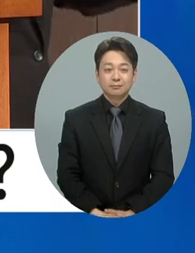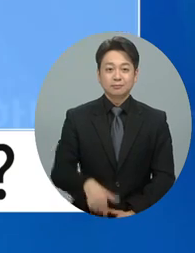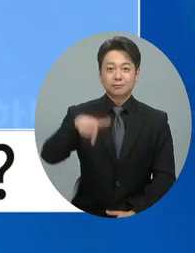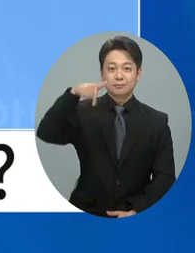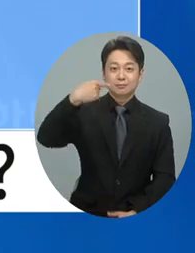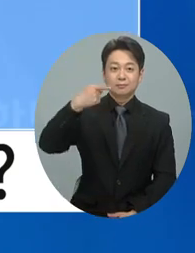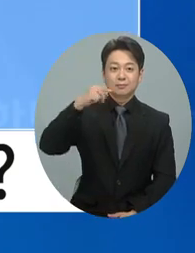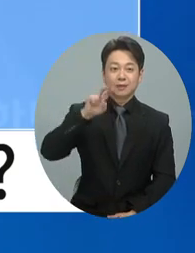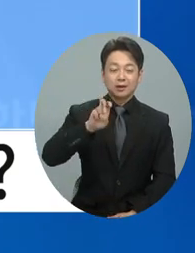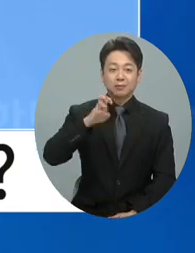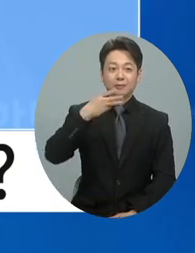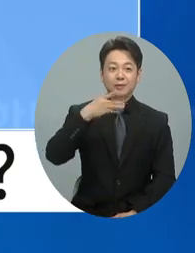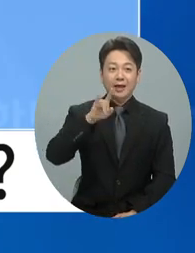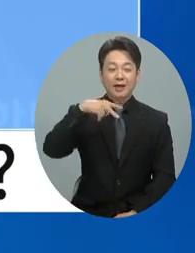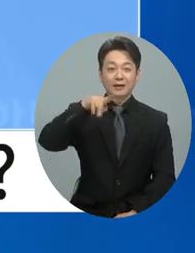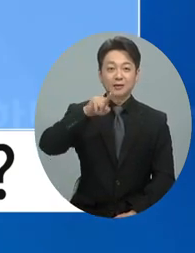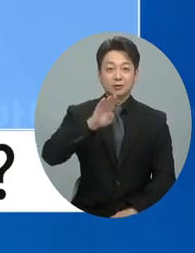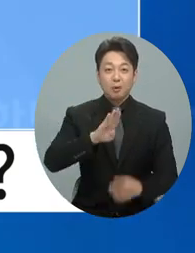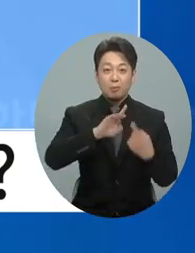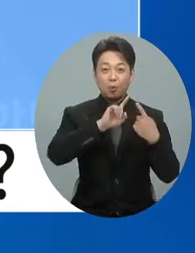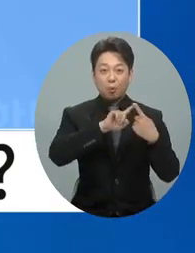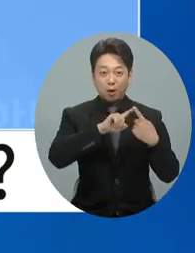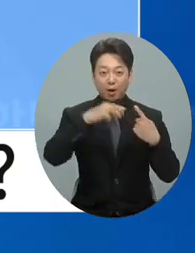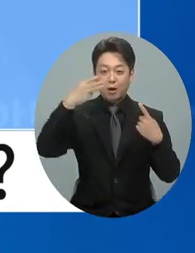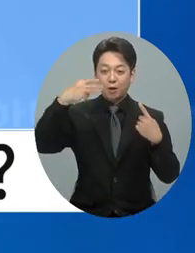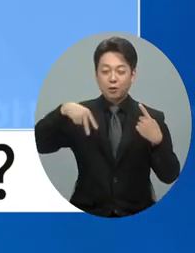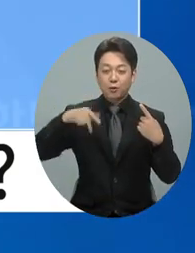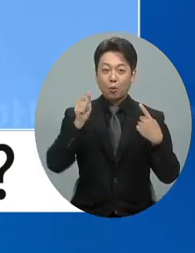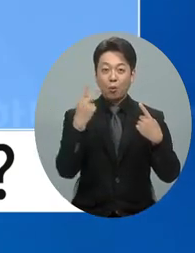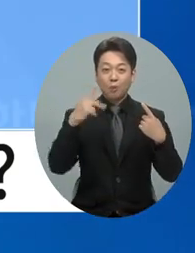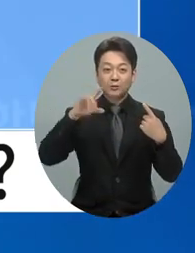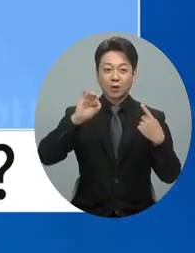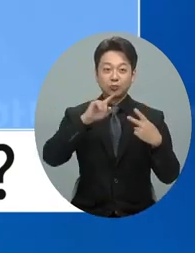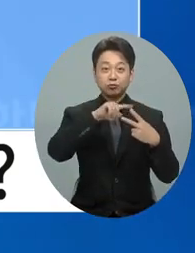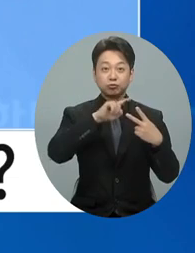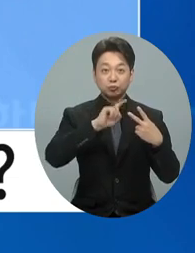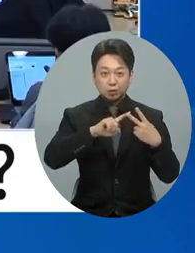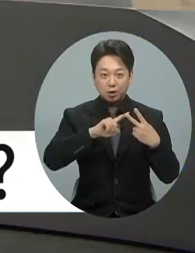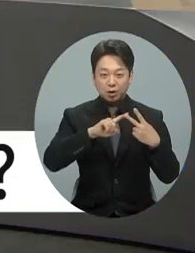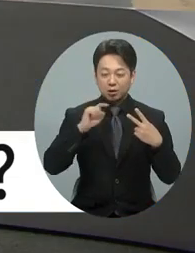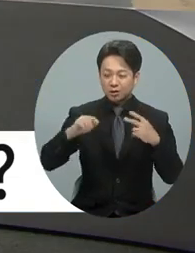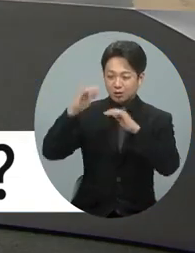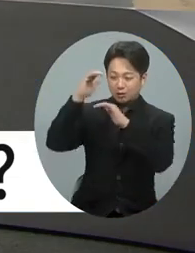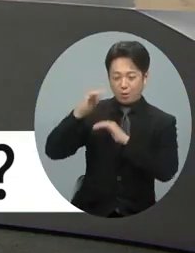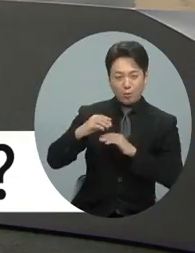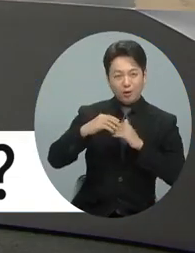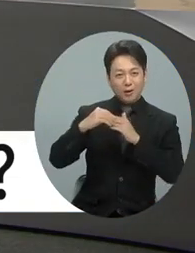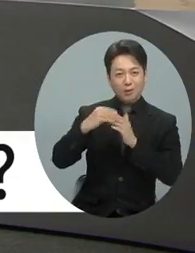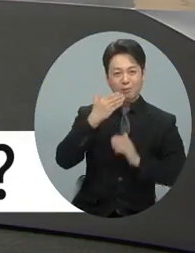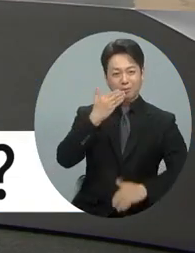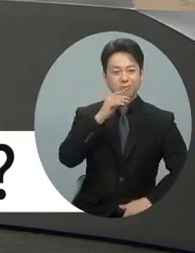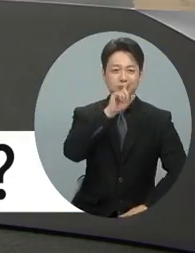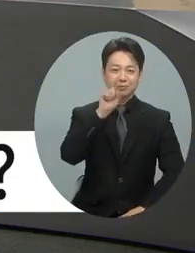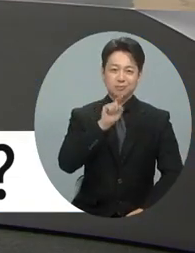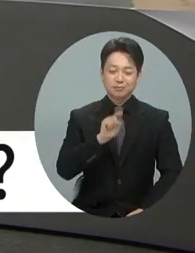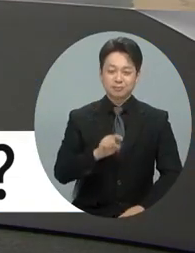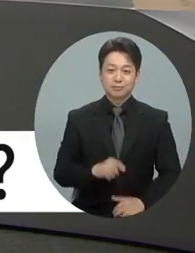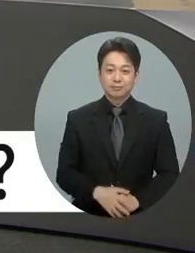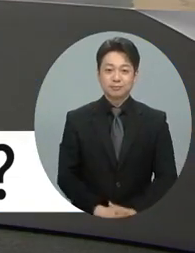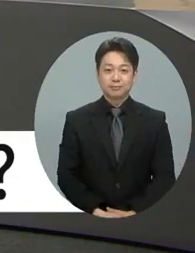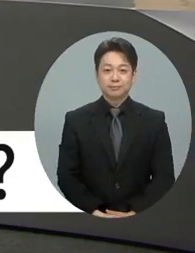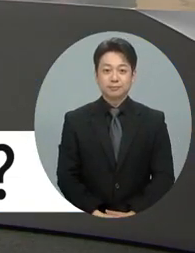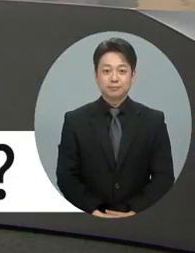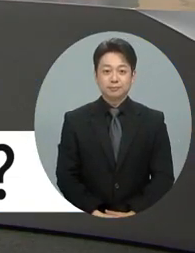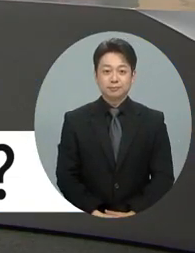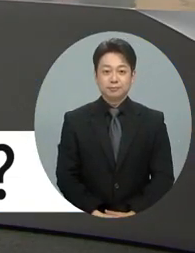실제로 그것을 이끌 능력이 되겠냐 이런 네. 문제는 조금 더 회의적이라고 보입니다. 지금 저희 군의 구조로 보면 징병과 모병을 같이 하고 있는 것이지요.